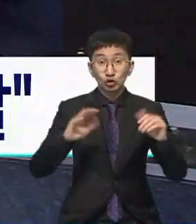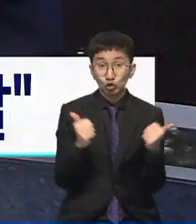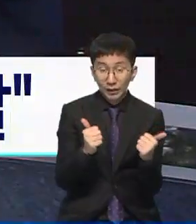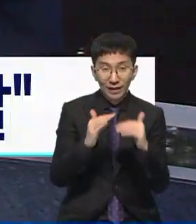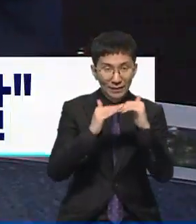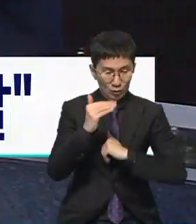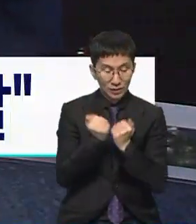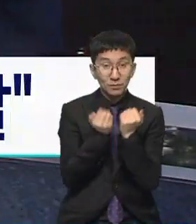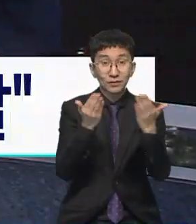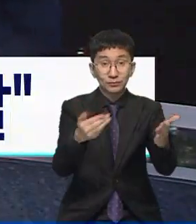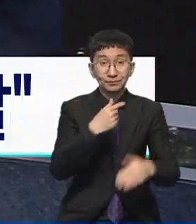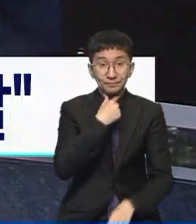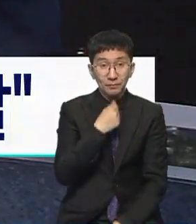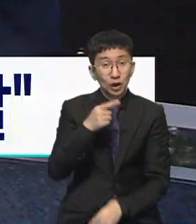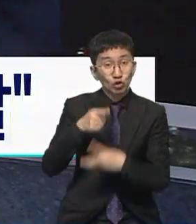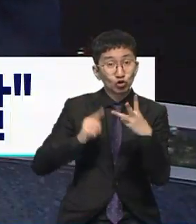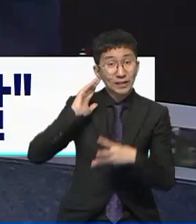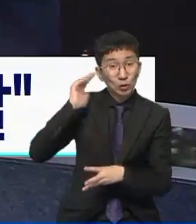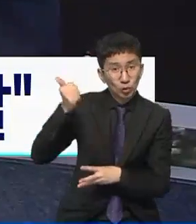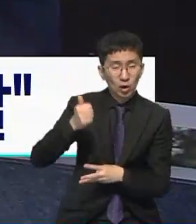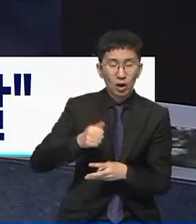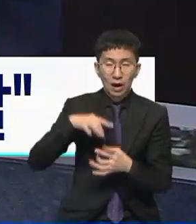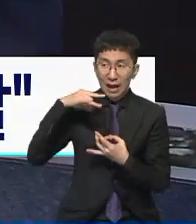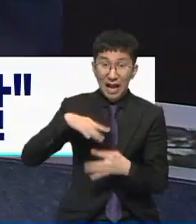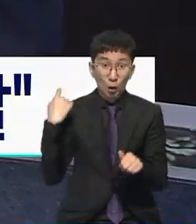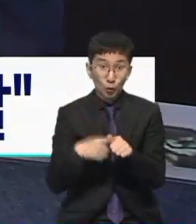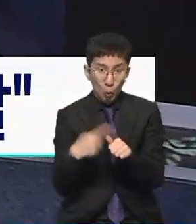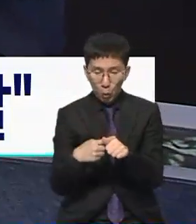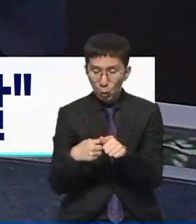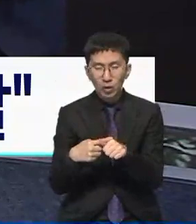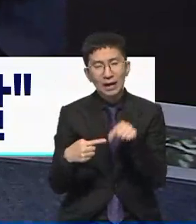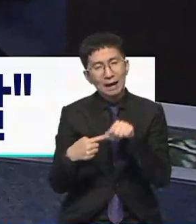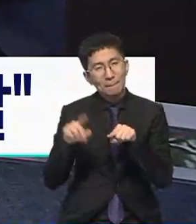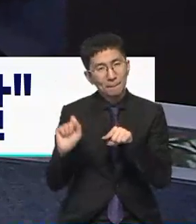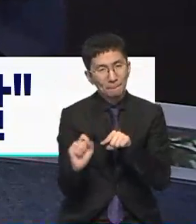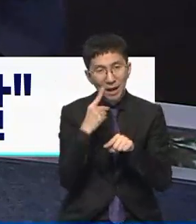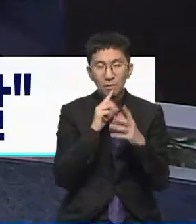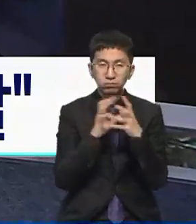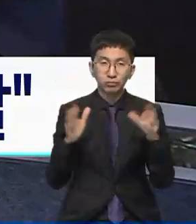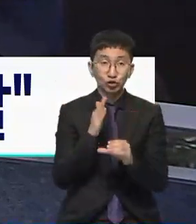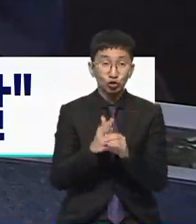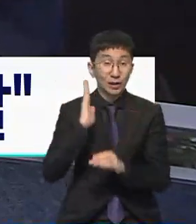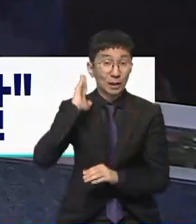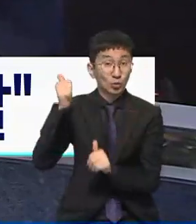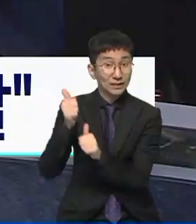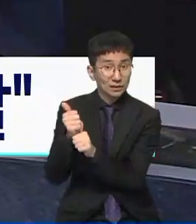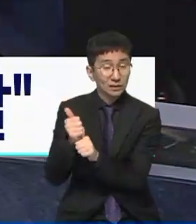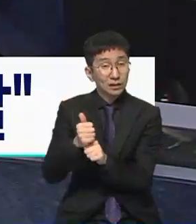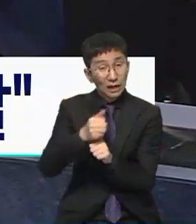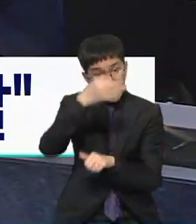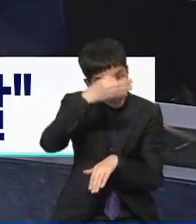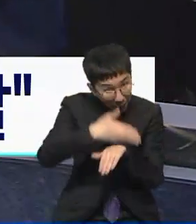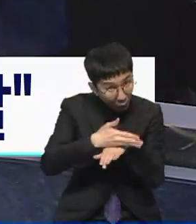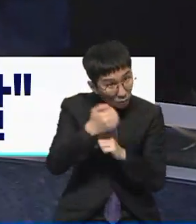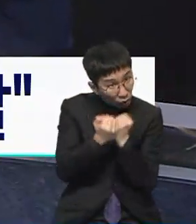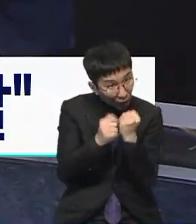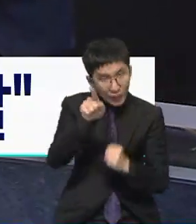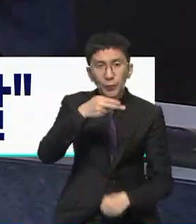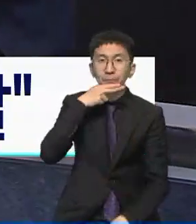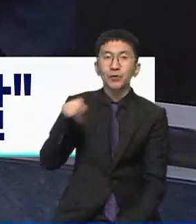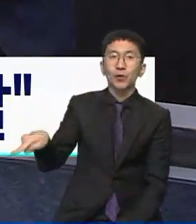정치권은 오늘도 윤석열 대통령 비속어 발언 논란에 갇혀 있습니다. 대통령실이 추가 해명이나 사과를 내놓지 않은